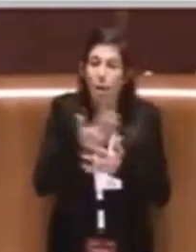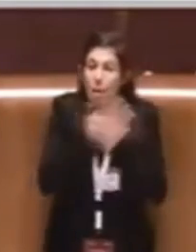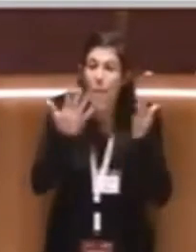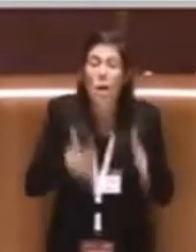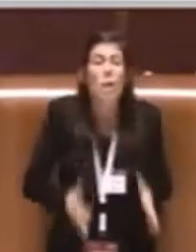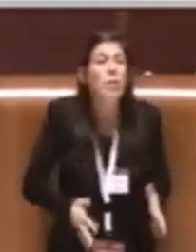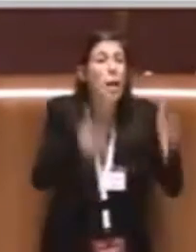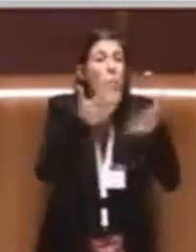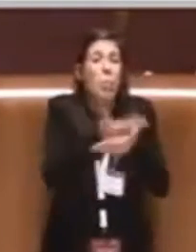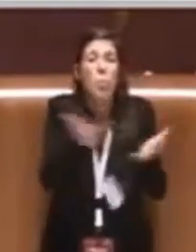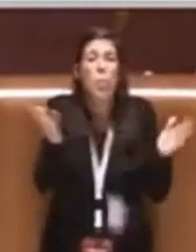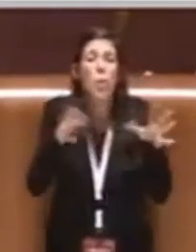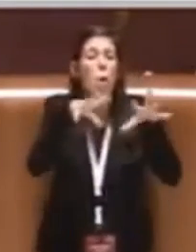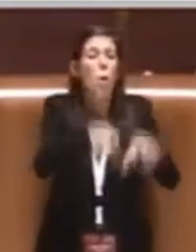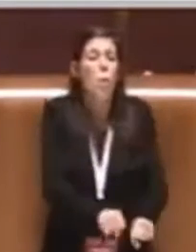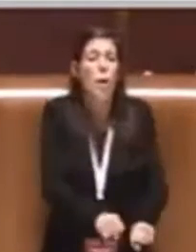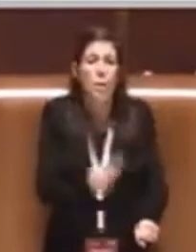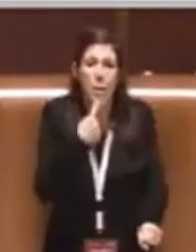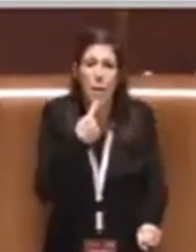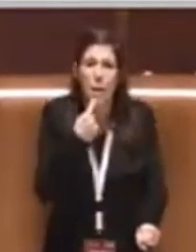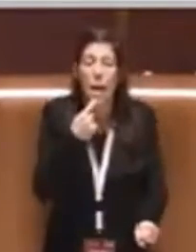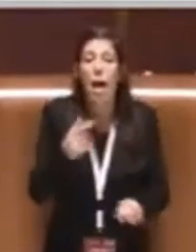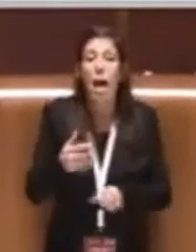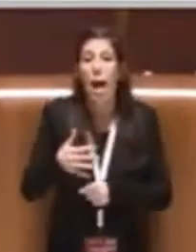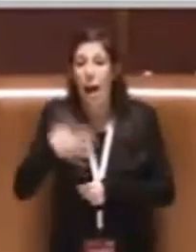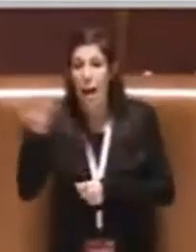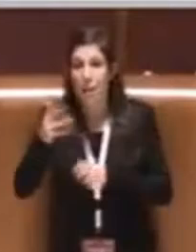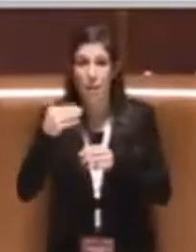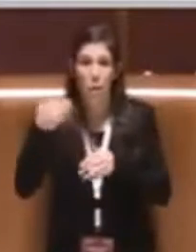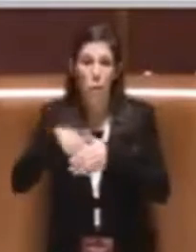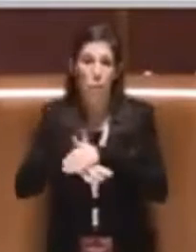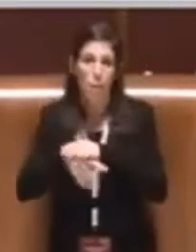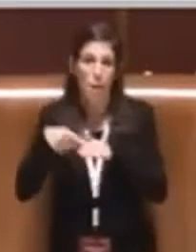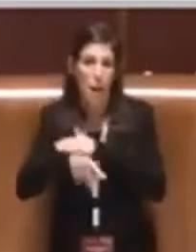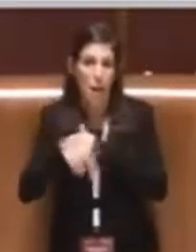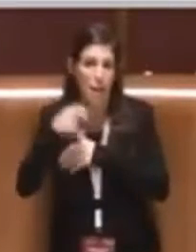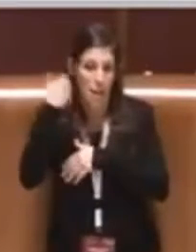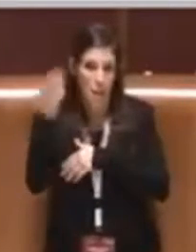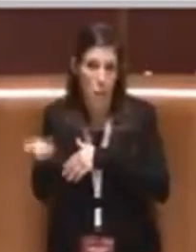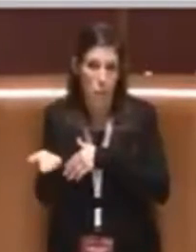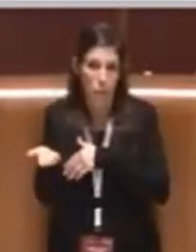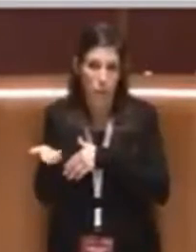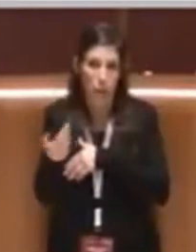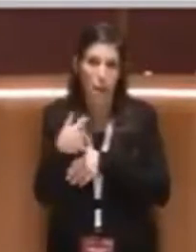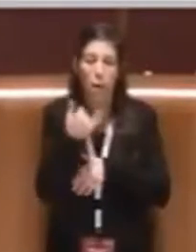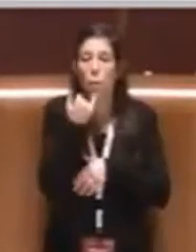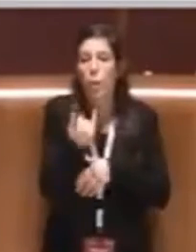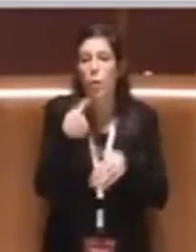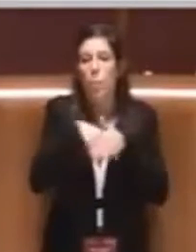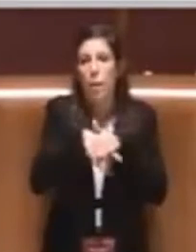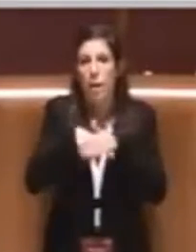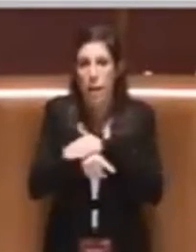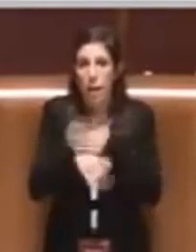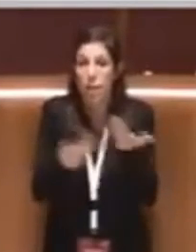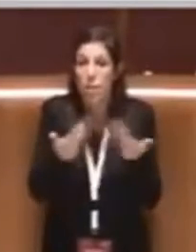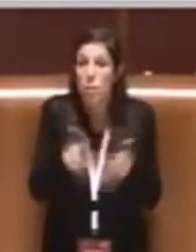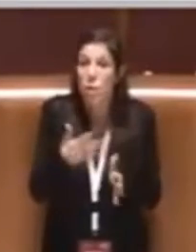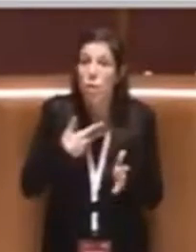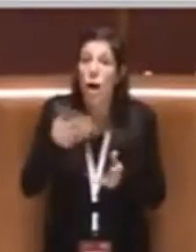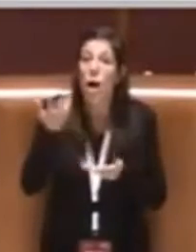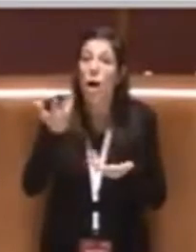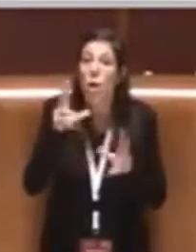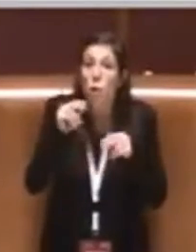occupati per la maggior parte ed extracomunitari in piccola parte degli italiani. Allora, se già si hanno queste notizie, è inutile